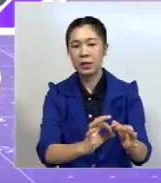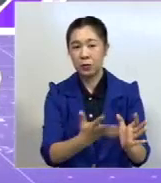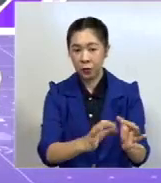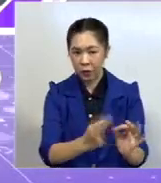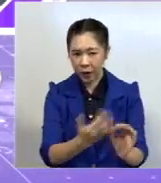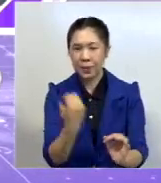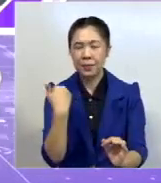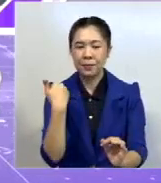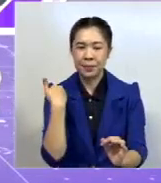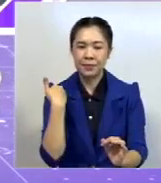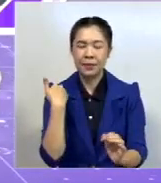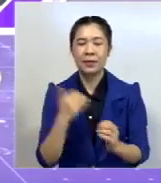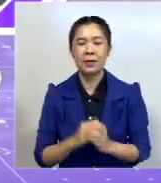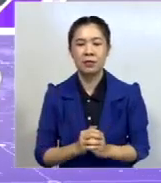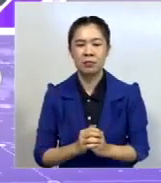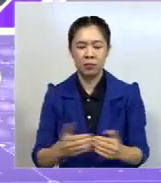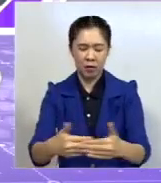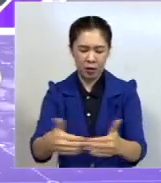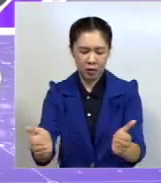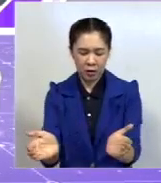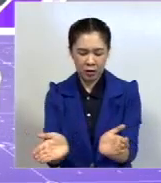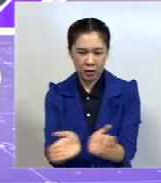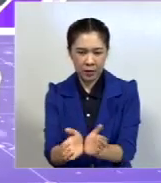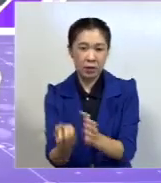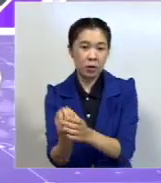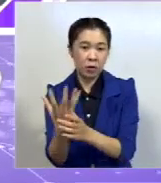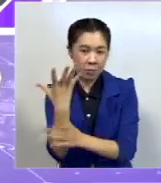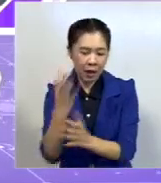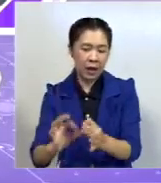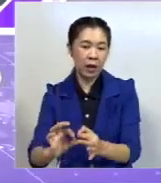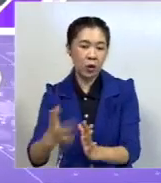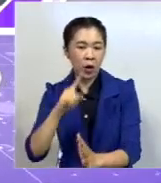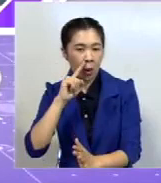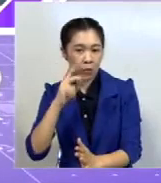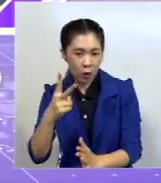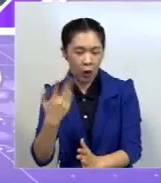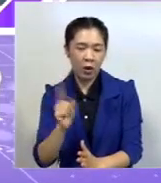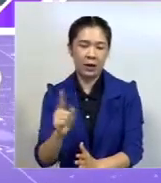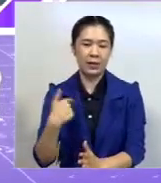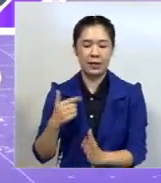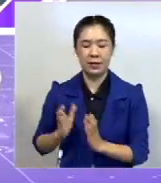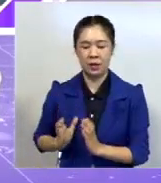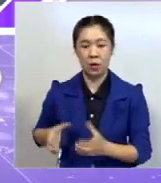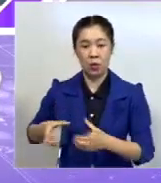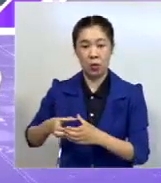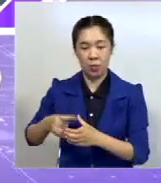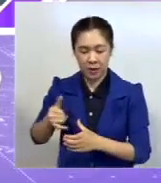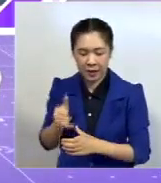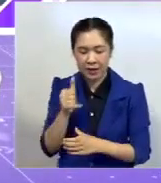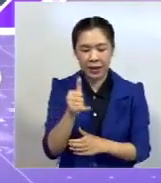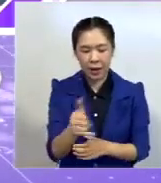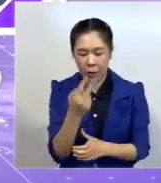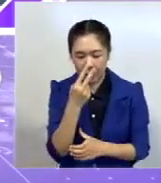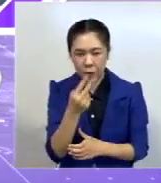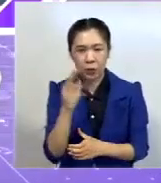งไหนที่จะมีโอกาสที่เป็นตอสูงตอที่มีโอกาสจะปะทุขึ้นอีกเนี่ยเจ้าที่ก็จะควบคุมพื้นที่ที่เป็นเสี่ยงภัยเอาไว้เป็นหลักก่อนนะ